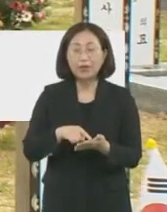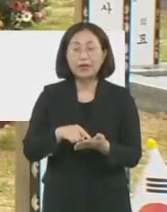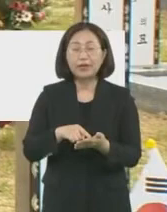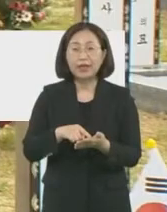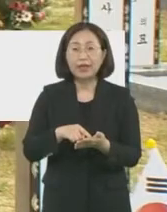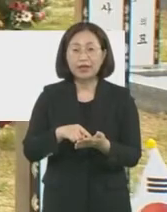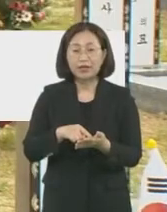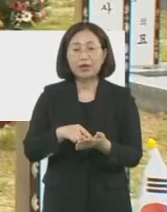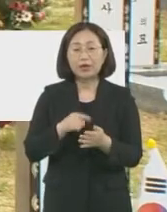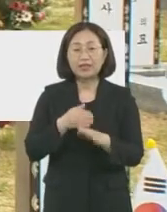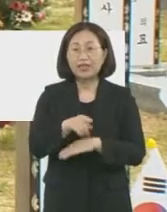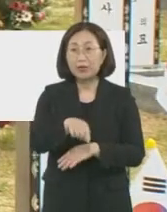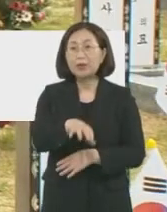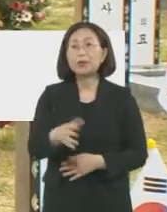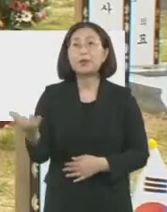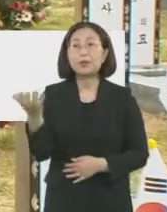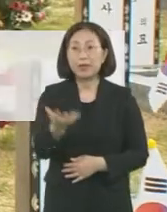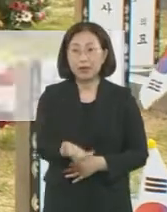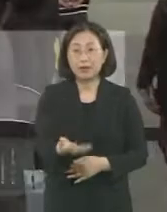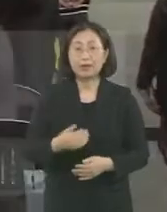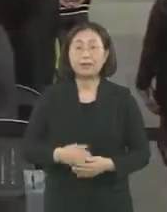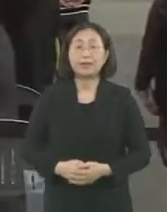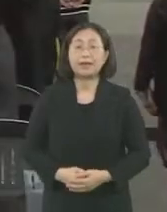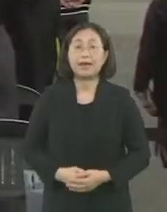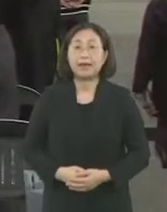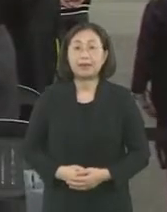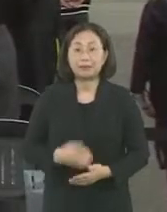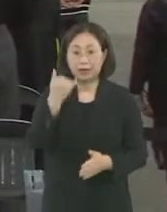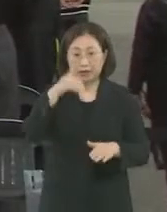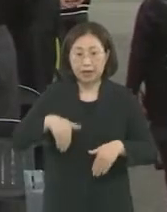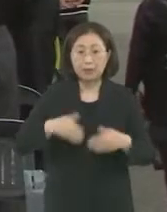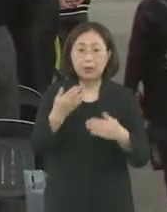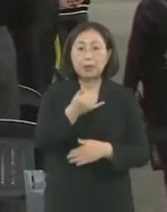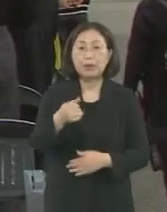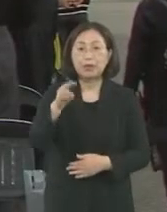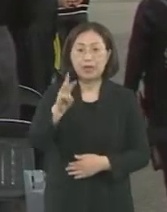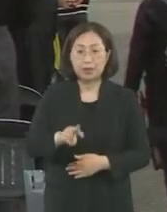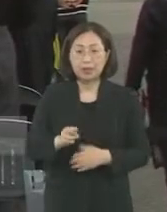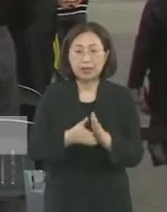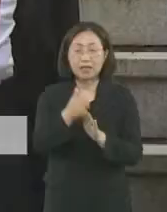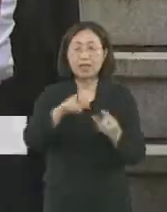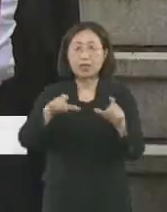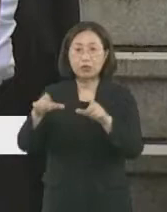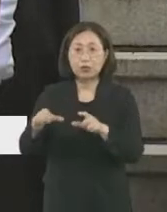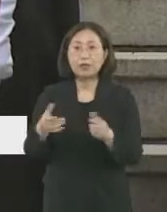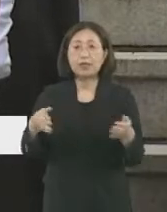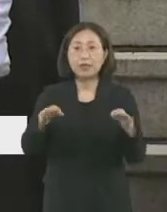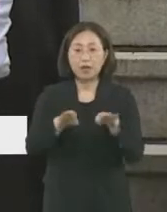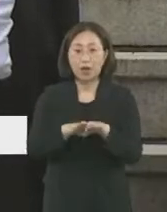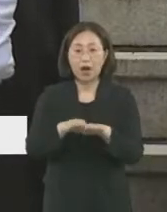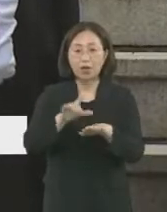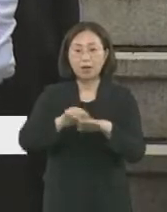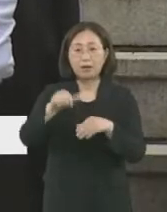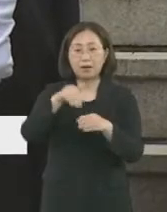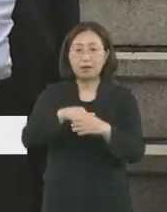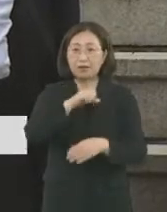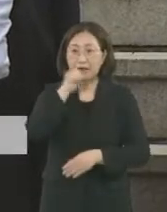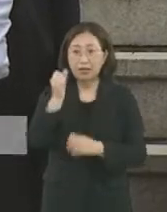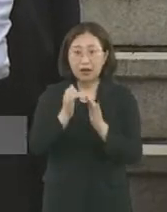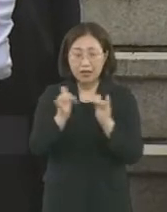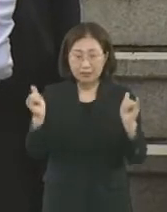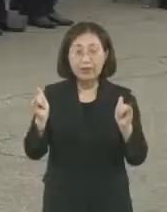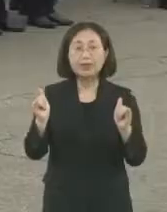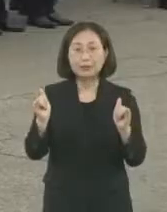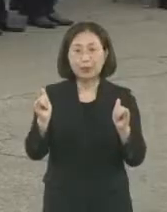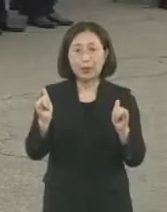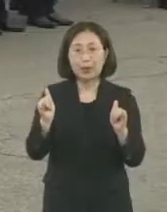바람에 늦게 모시게 됐습니다. 충남도와 세종시 등 각 시군과 기관, 지방선거 당선인들도